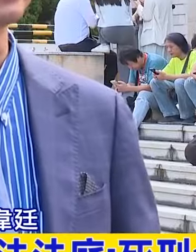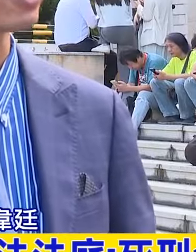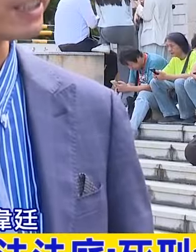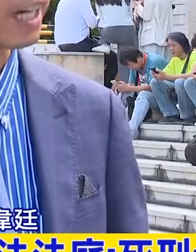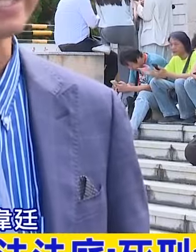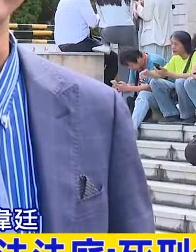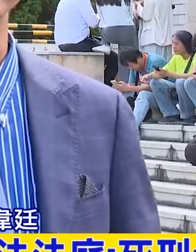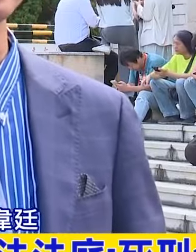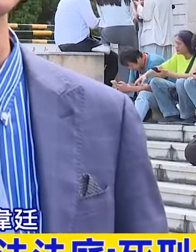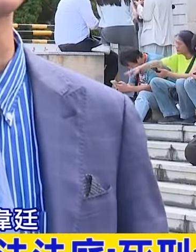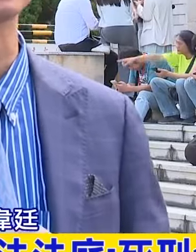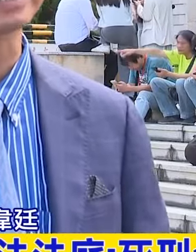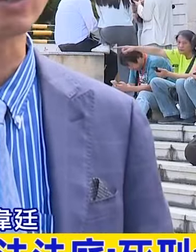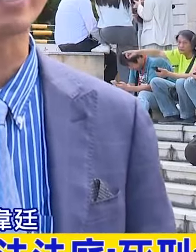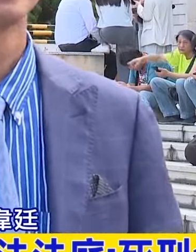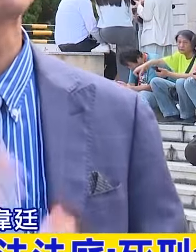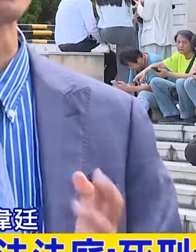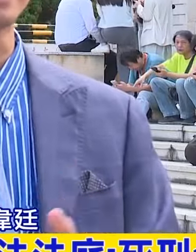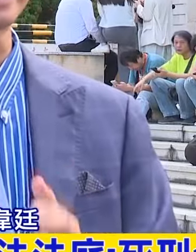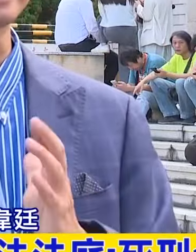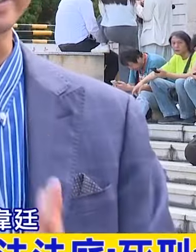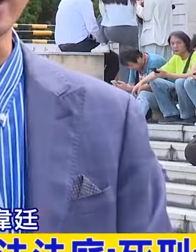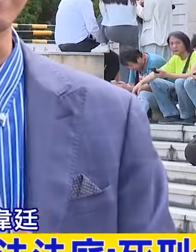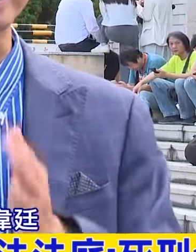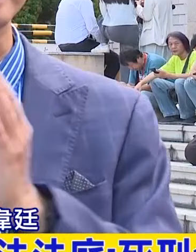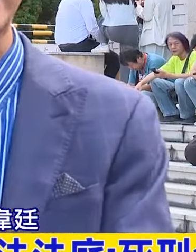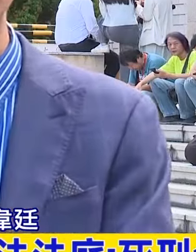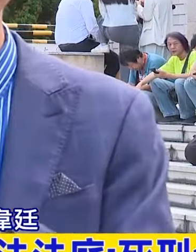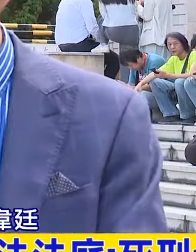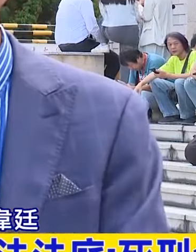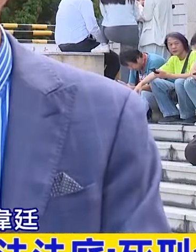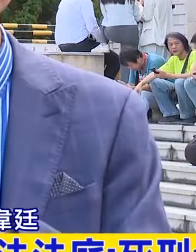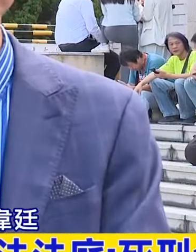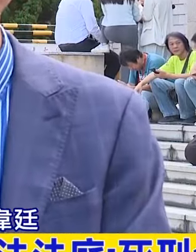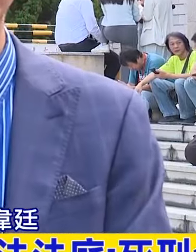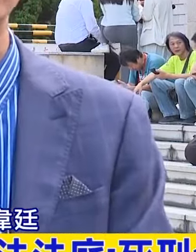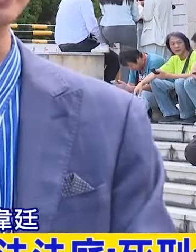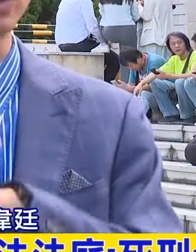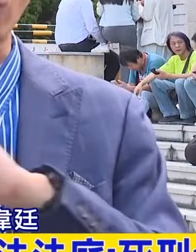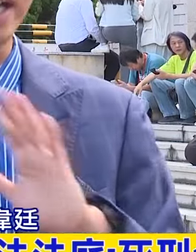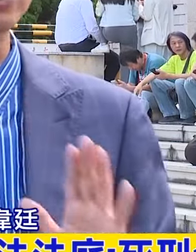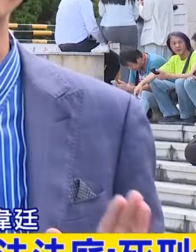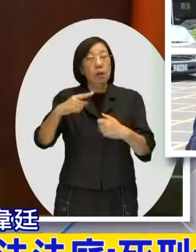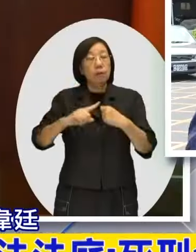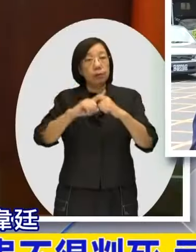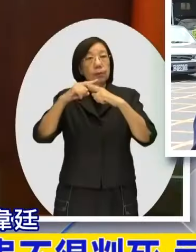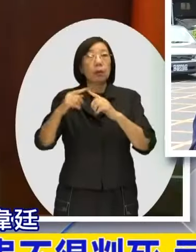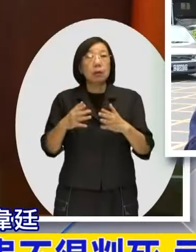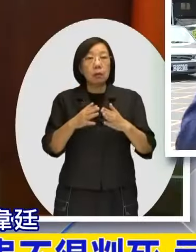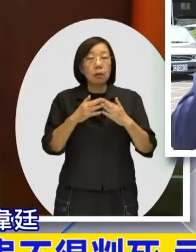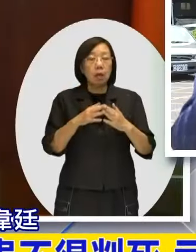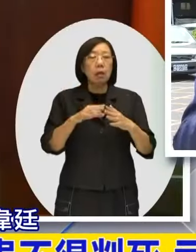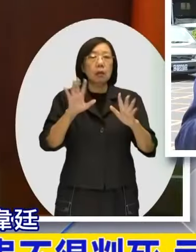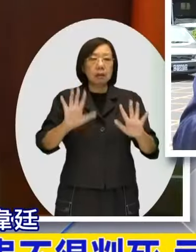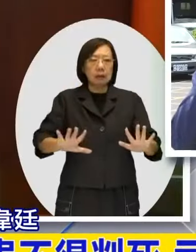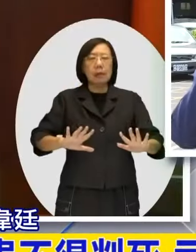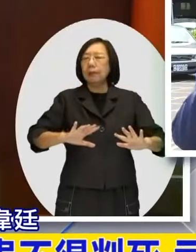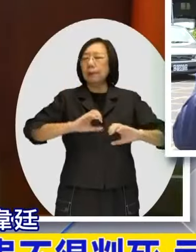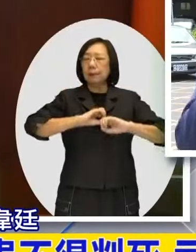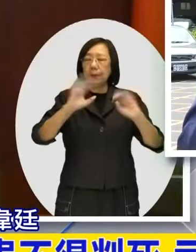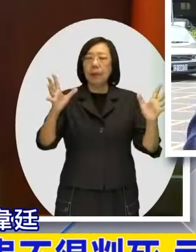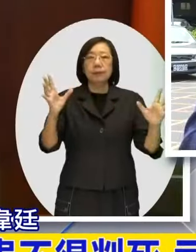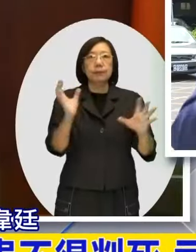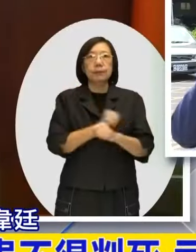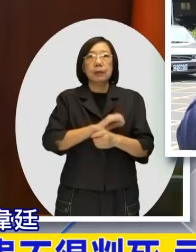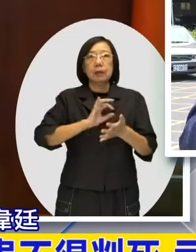针对精神障碍者，精神障碍者这一块，过往他只要不是达到精神丧失、精神耗弱这种完全不用负责任的，其实就算他